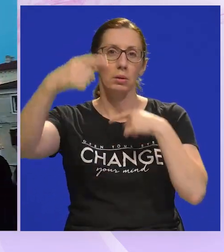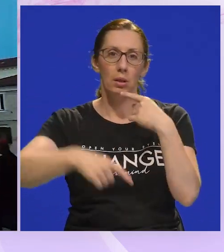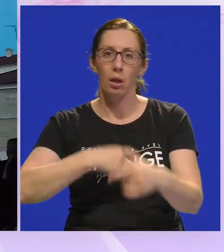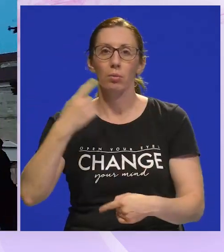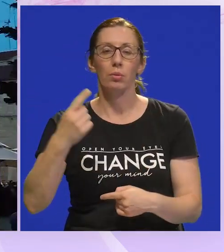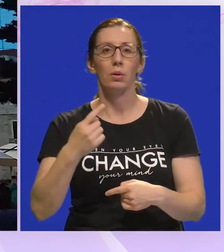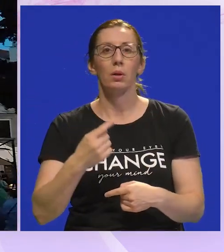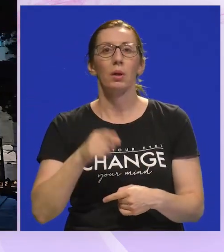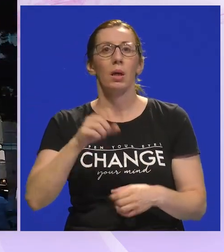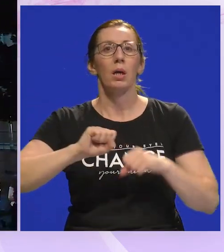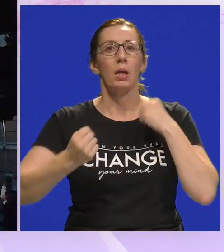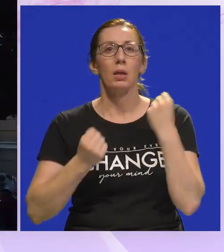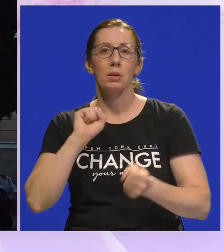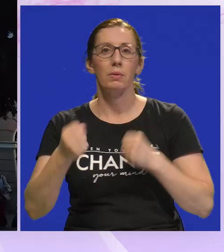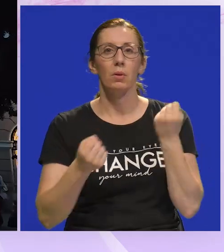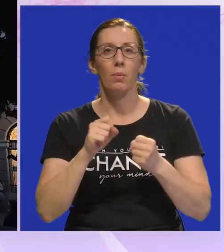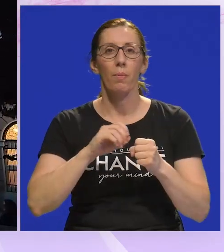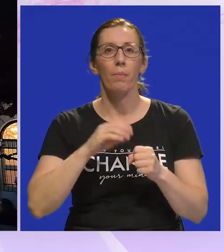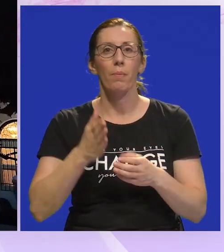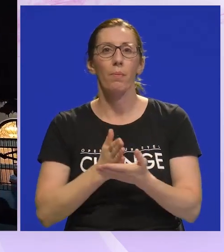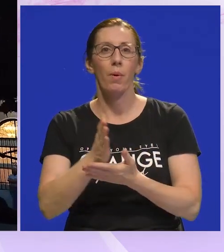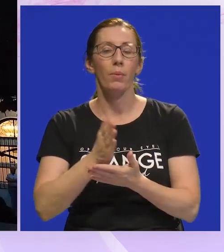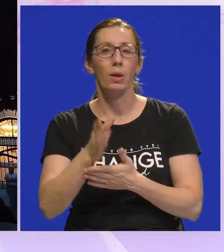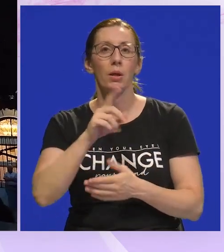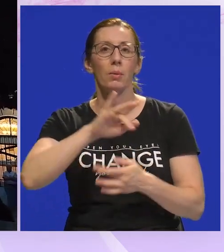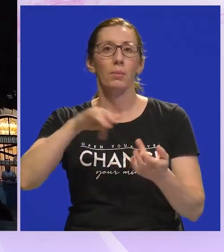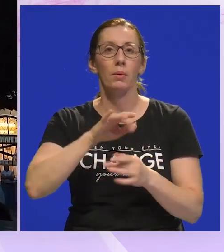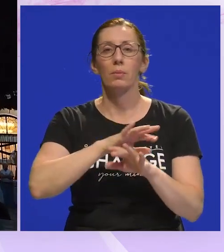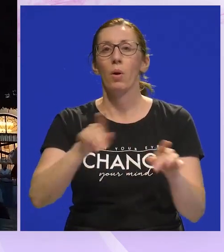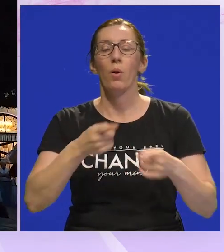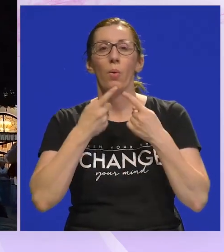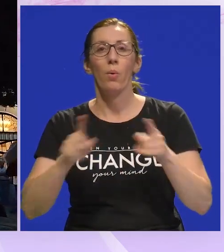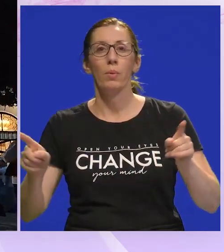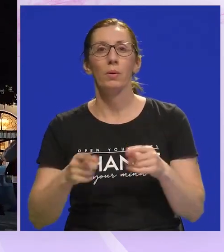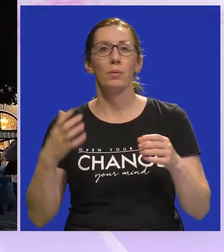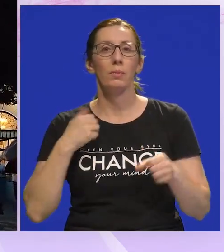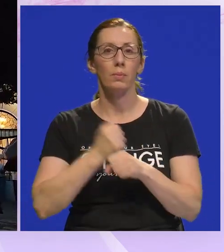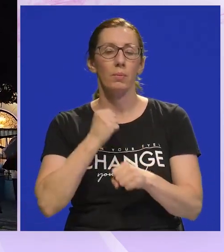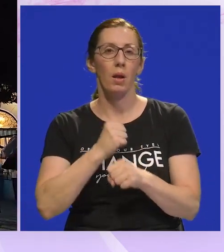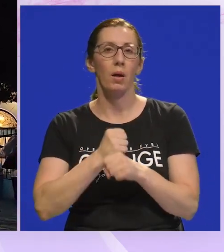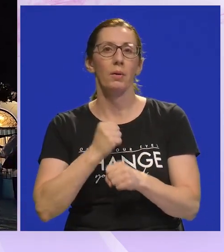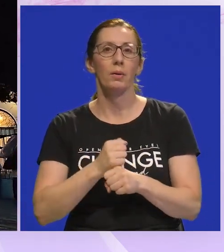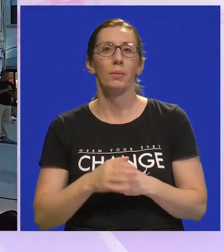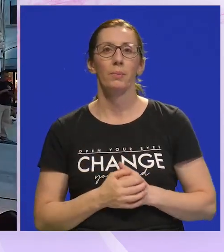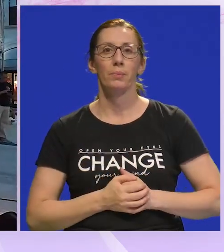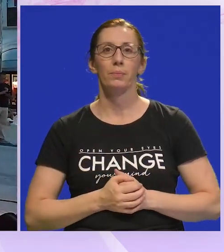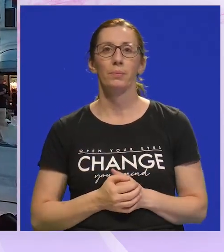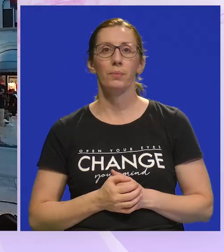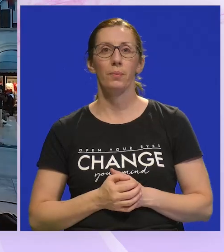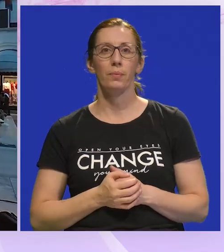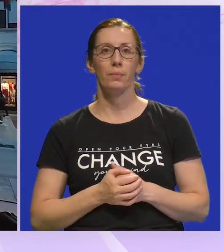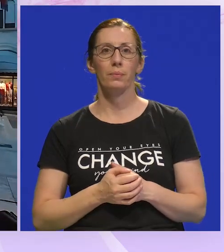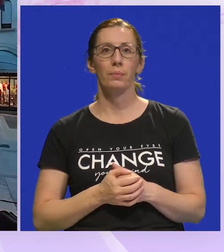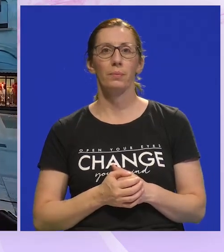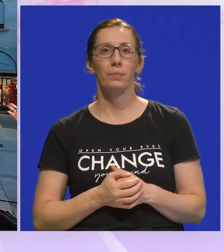radom potiču, razvijaju i promiču raznolike glazbeno-scenske oblike umjetničkog stvaralaštva. Bela mi